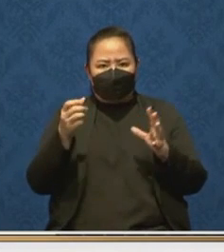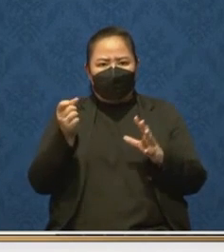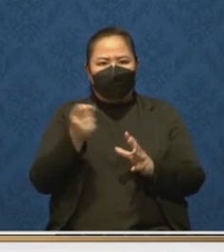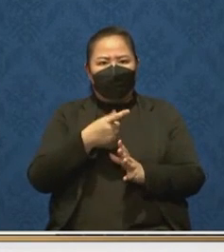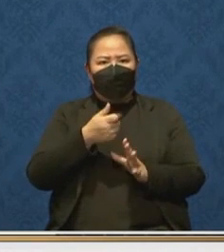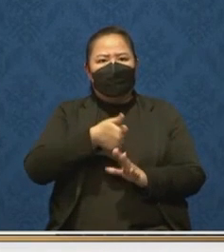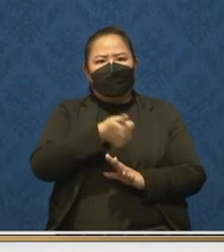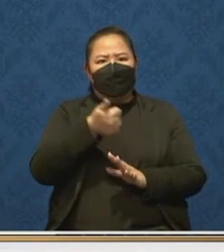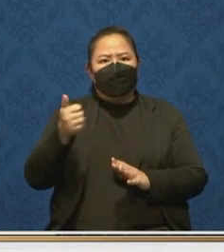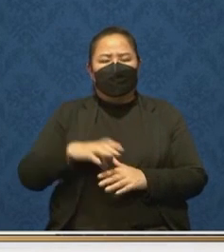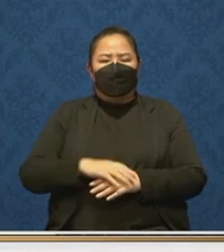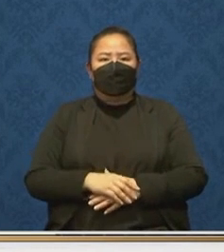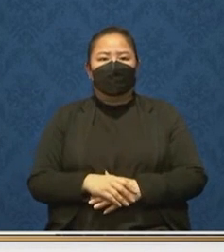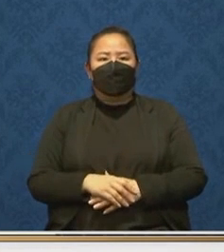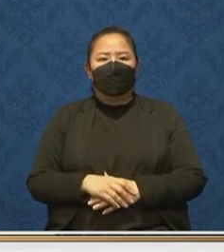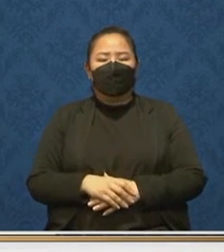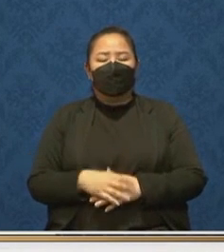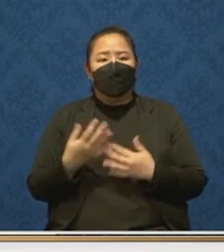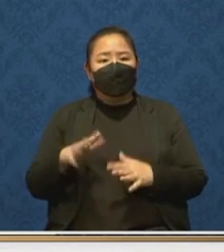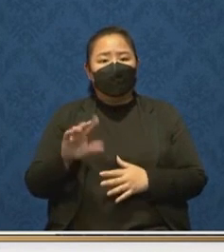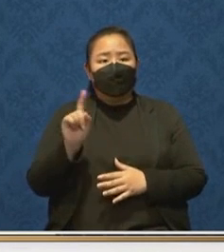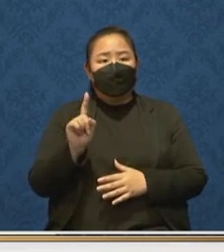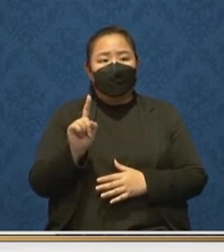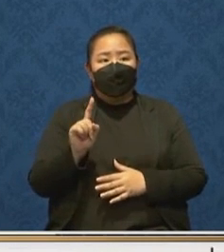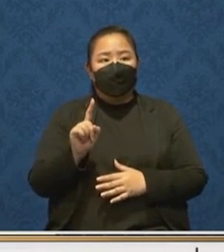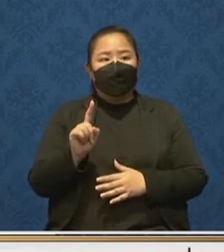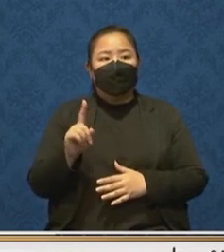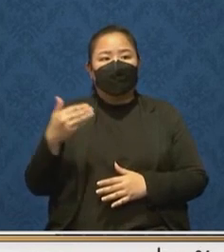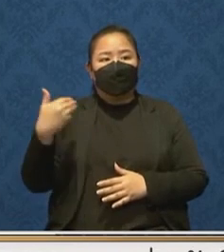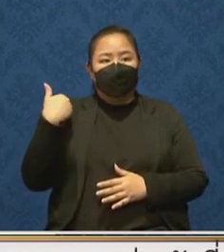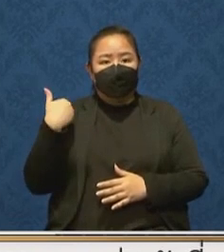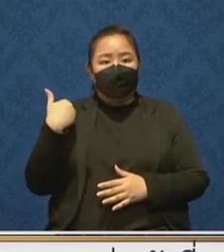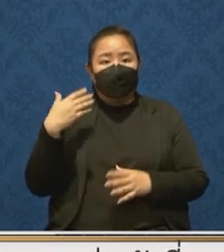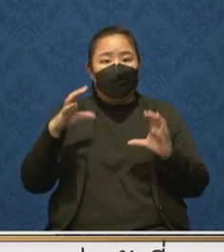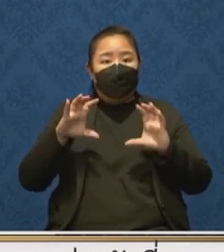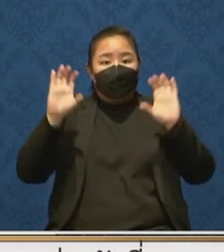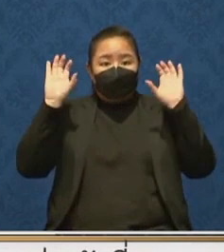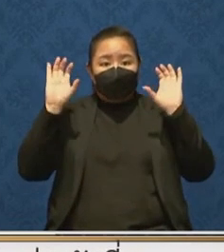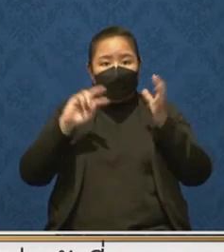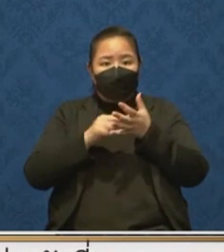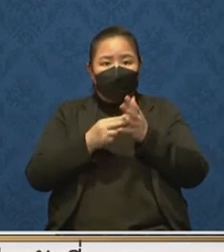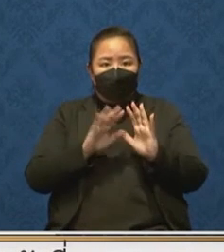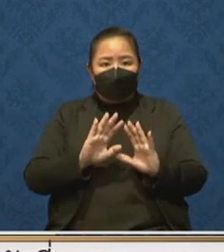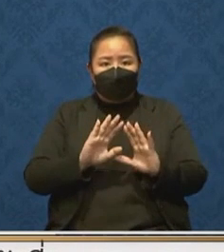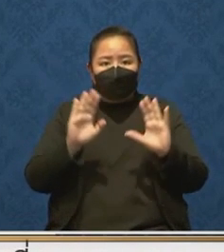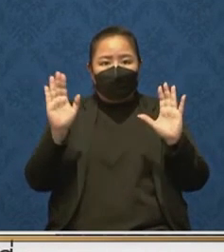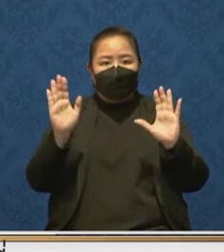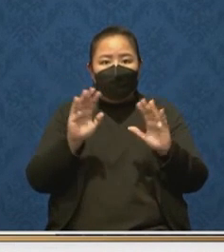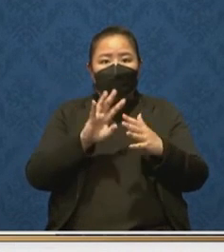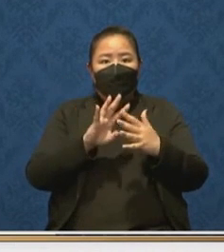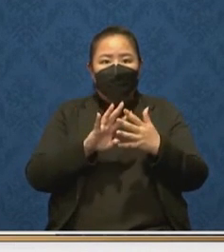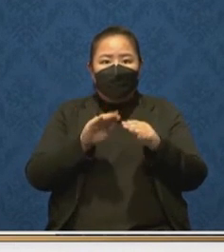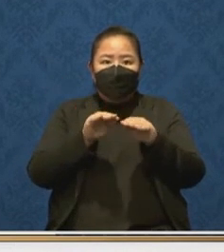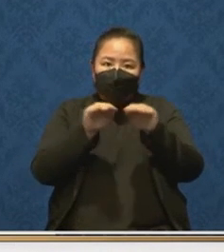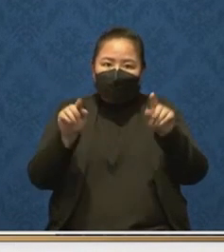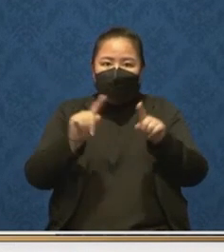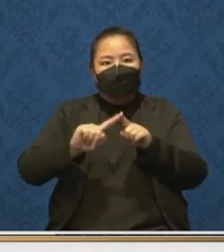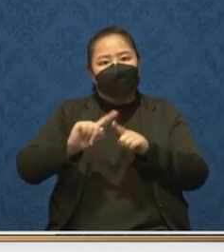ันและท่านบอกว่าการที่รัฐบาพยายามทจะผ่อนคลายมาตรการต่ๆ